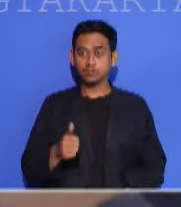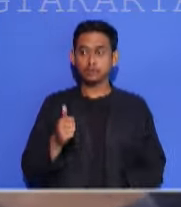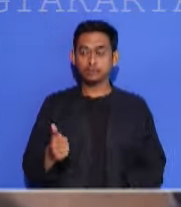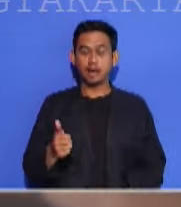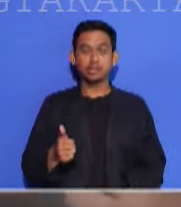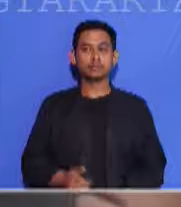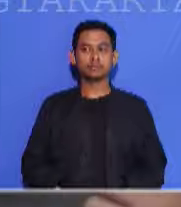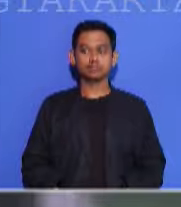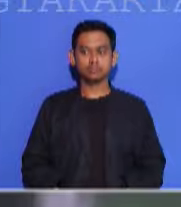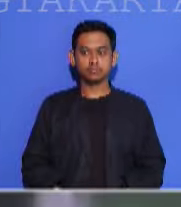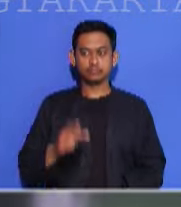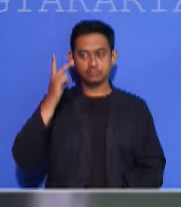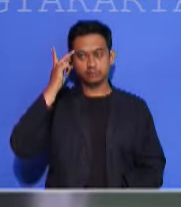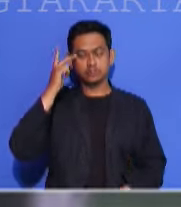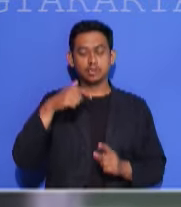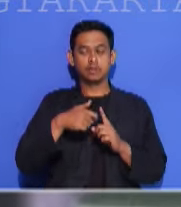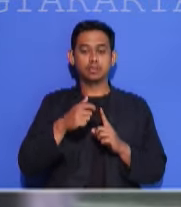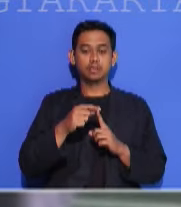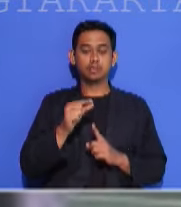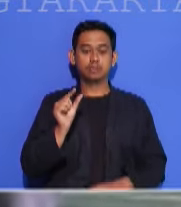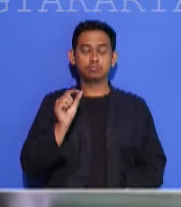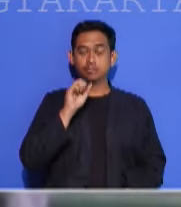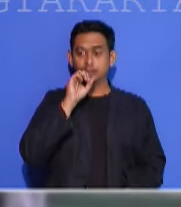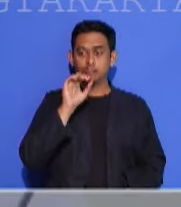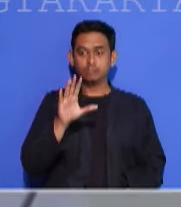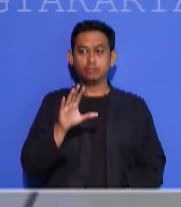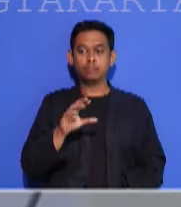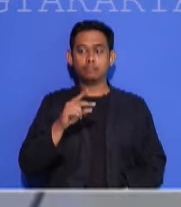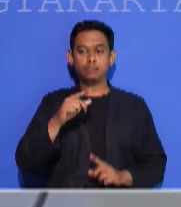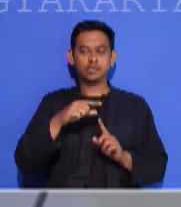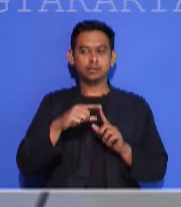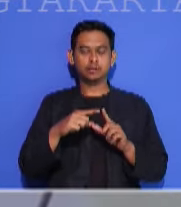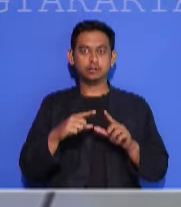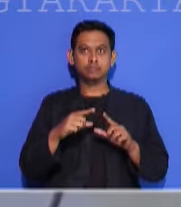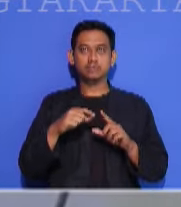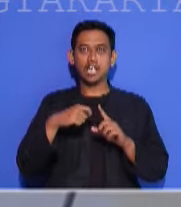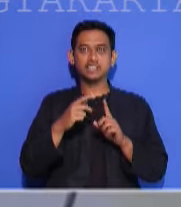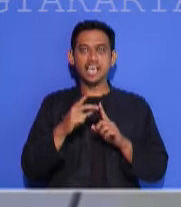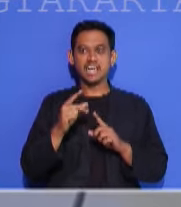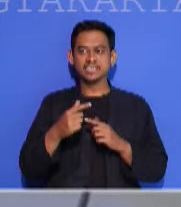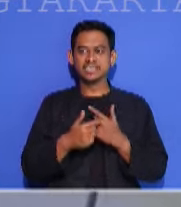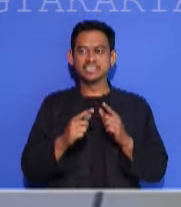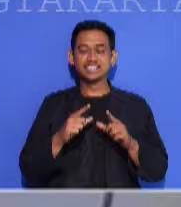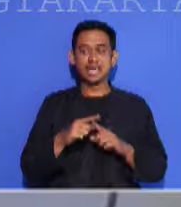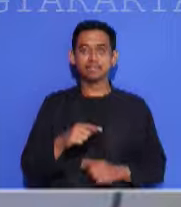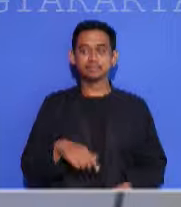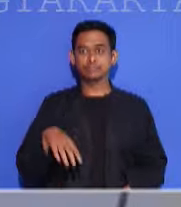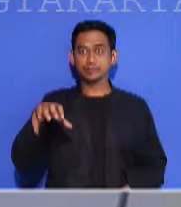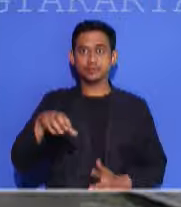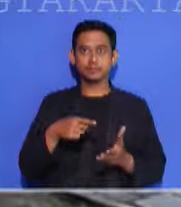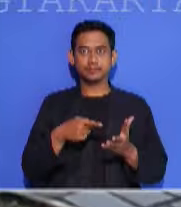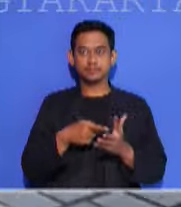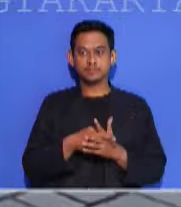Ketua KPU Kota Yogyakarta Nur Harsya Aryo Samudro mengatakan di tempat pemungutan suara 06 Panembahan Keraton Kota